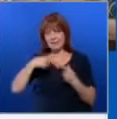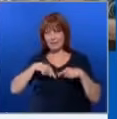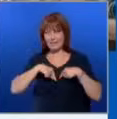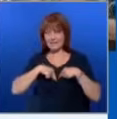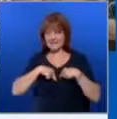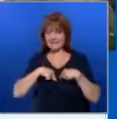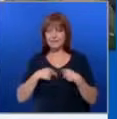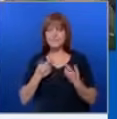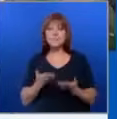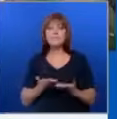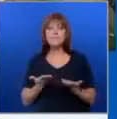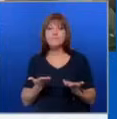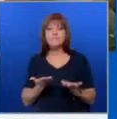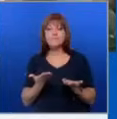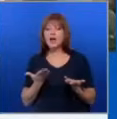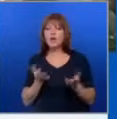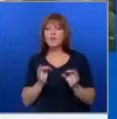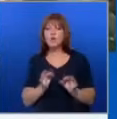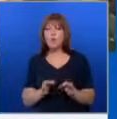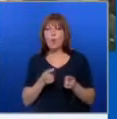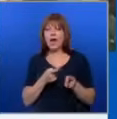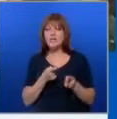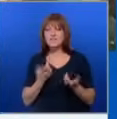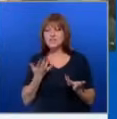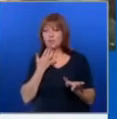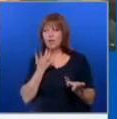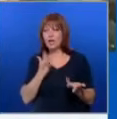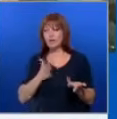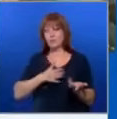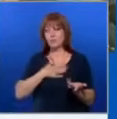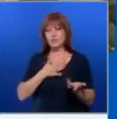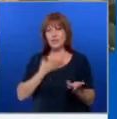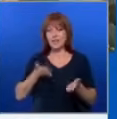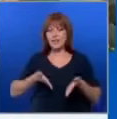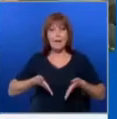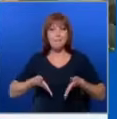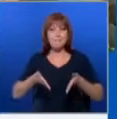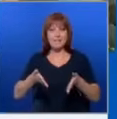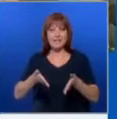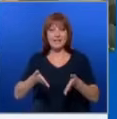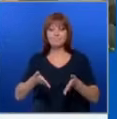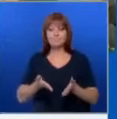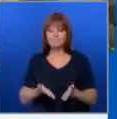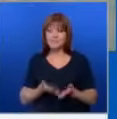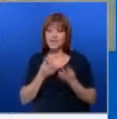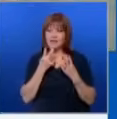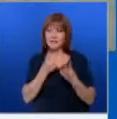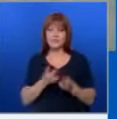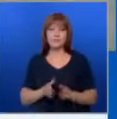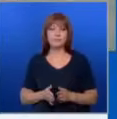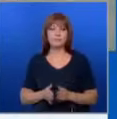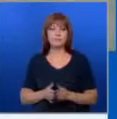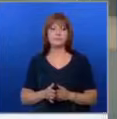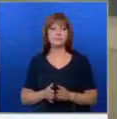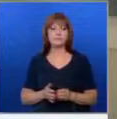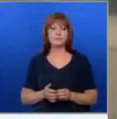за причинена смърт на пътя и то на деца не са прецедент, но вижте повече в следващия репортаж.